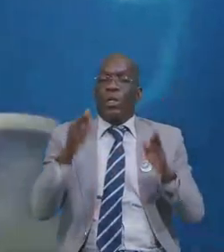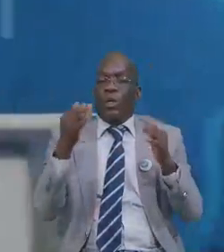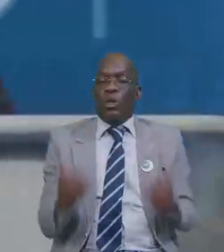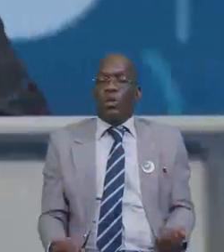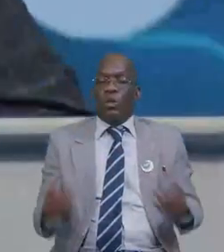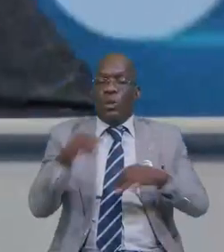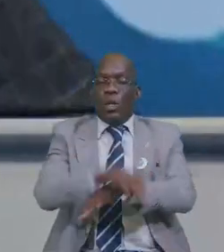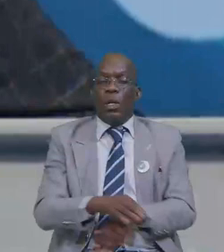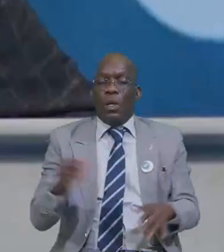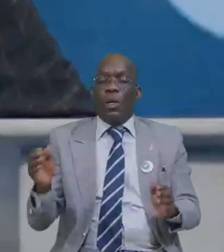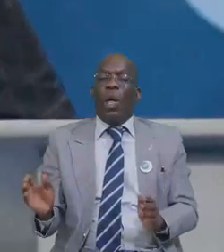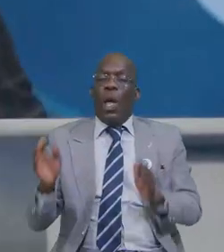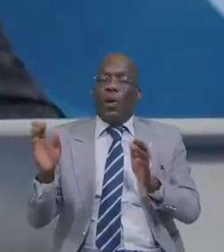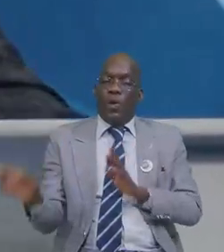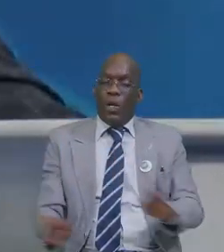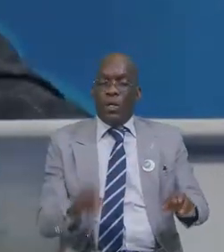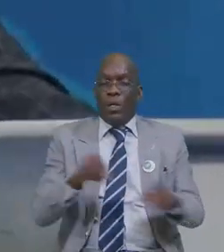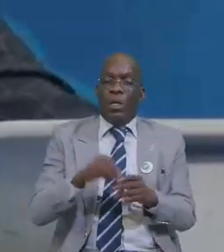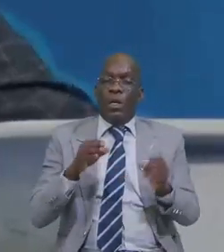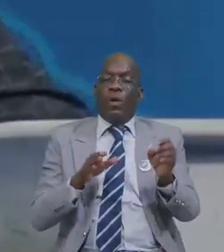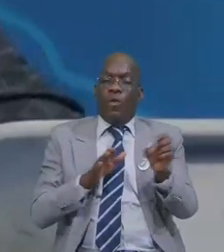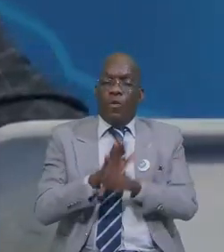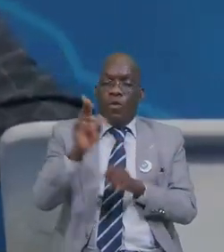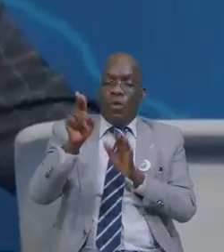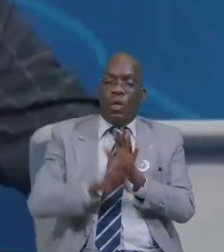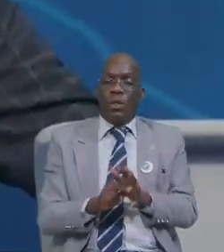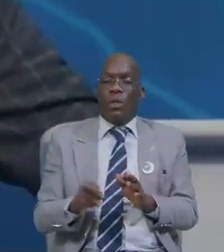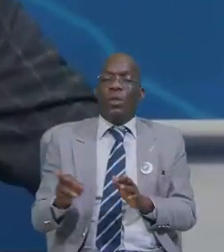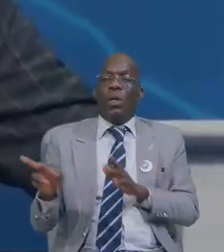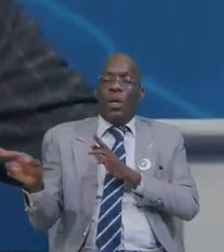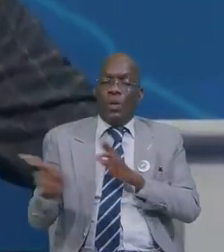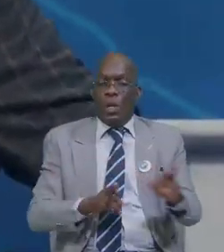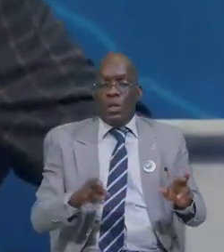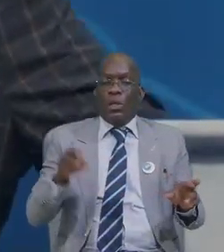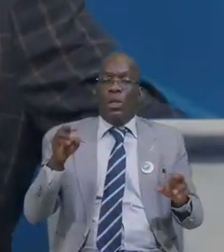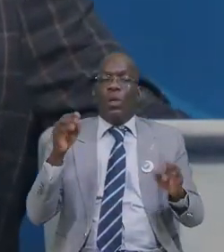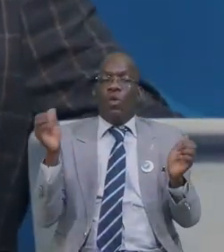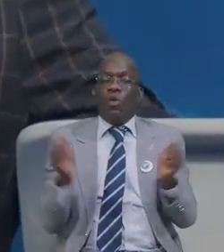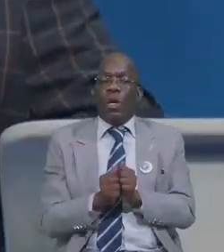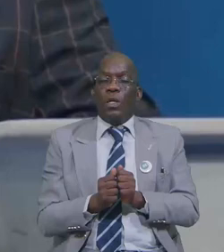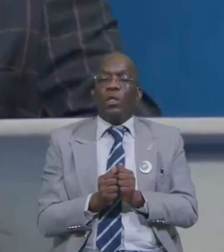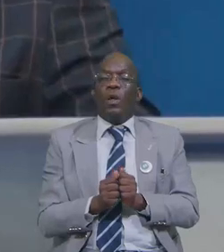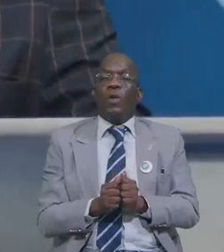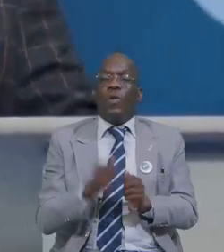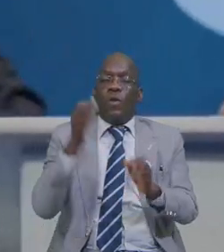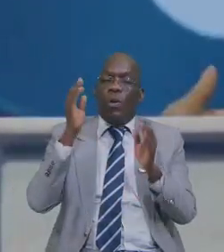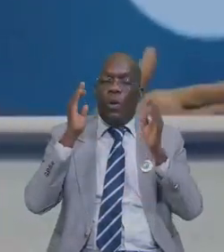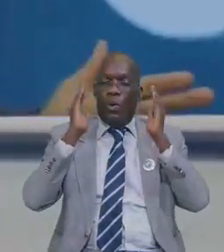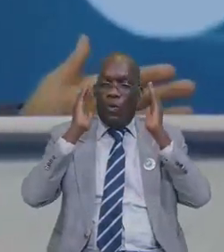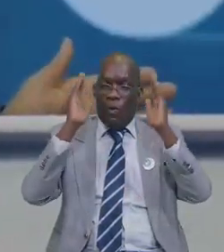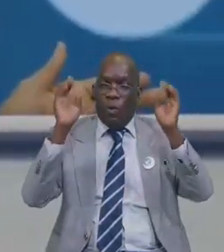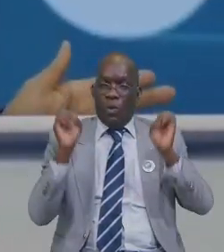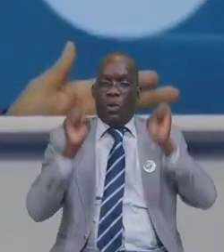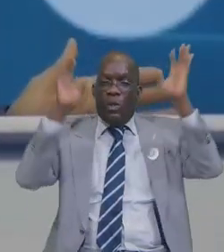soir. Disponible dans la plénitude, disponible avec la foi concentrée et